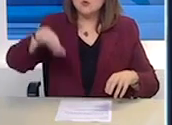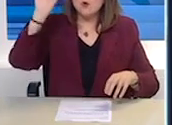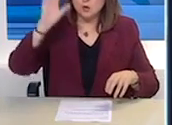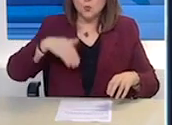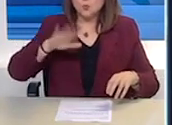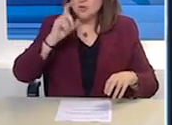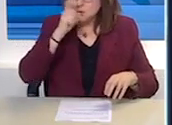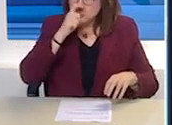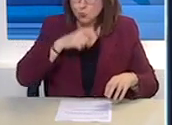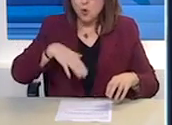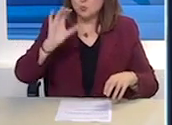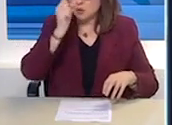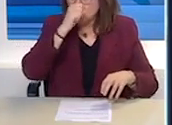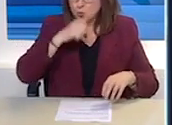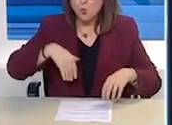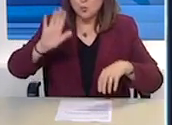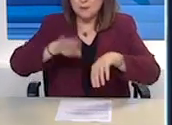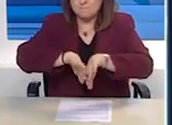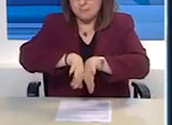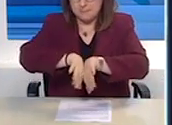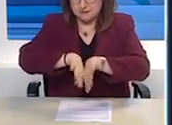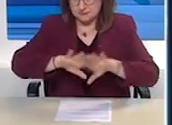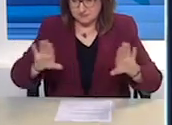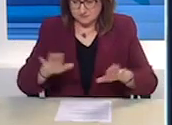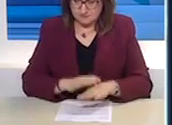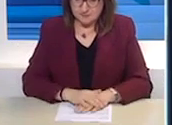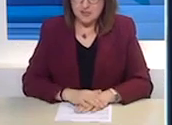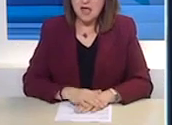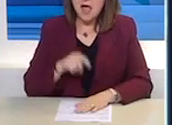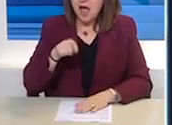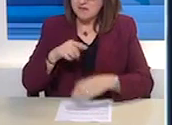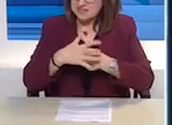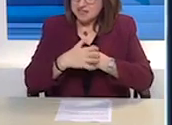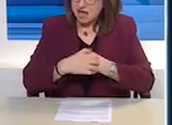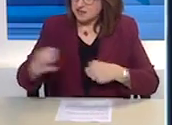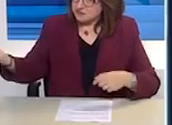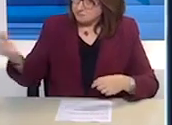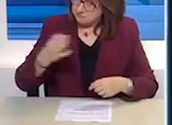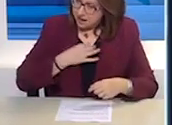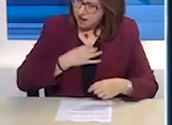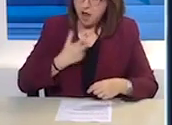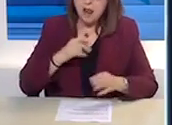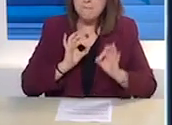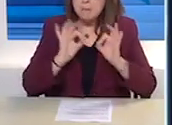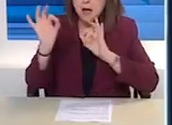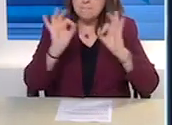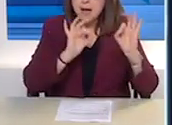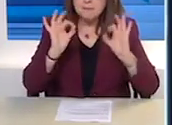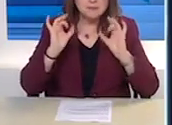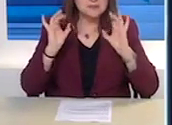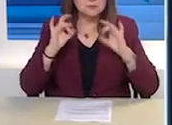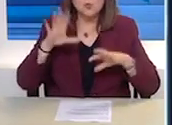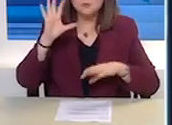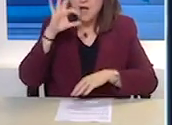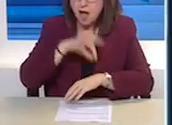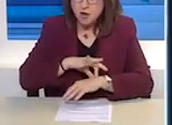και οι πάπιες. Επίσης, καμιά από τις μολυσμένες γάτες σε αυτή τη μελέτη δεν είχε συμπτώματα και δεν υπάρχουν δεδομένα ότι ακόμα και αυτές οι